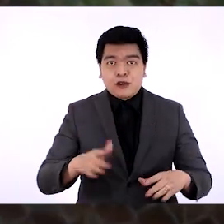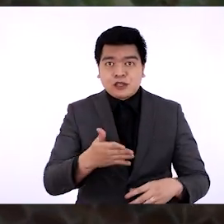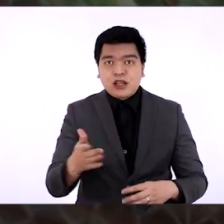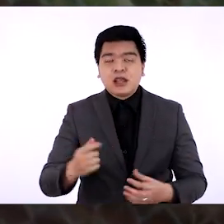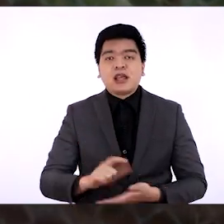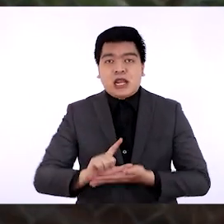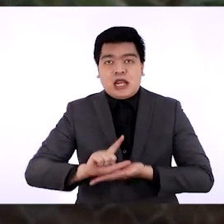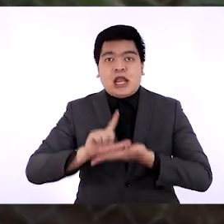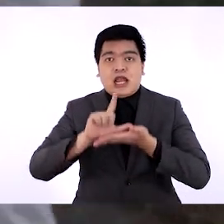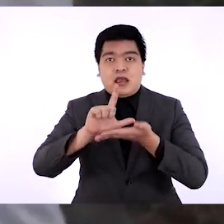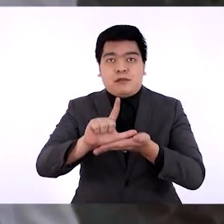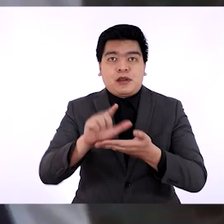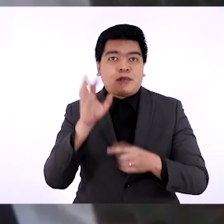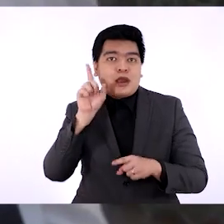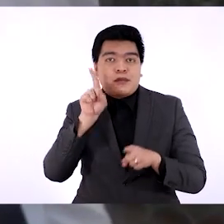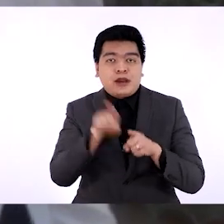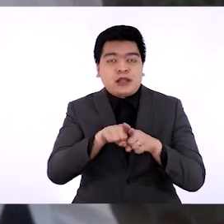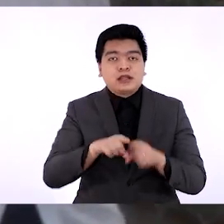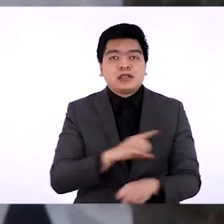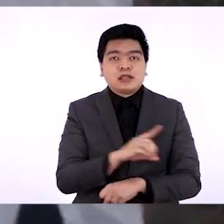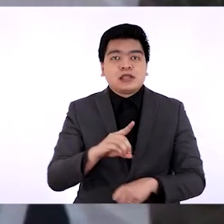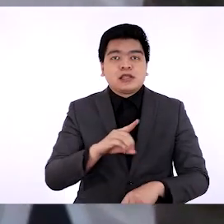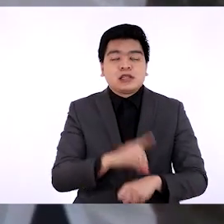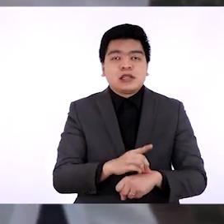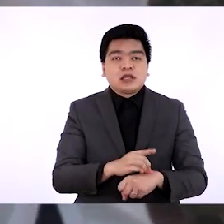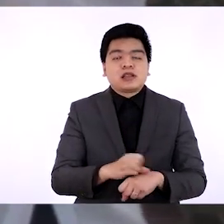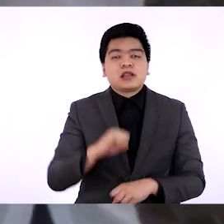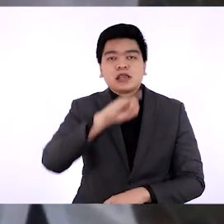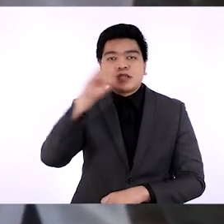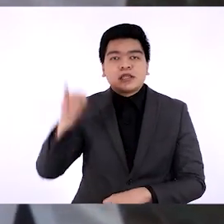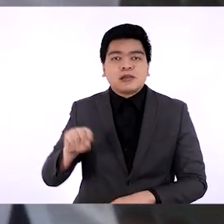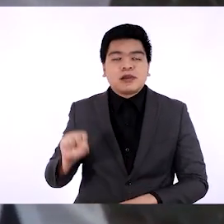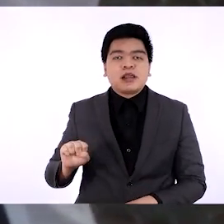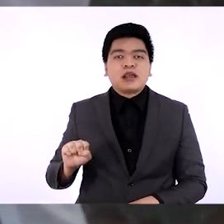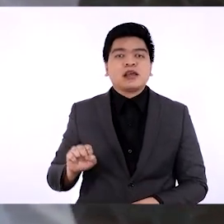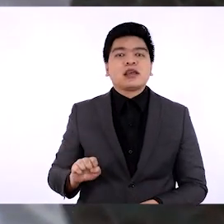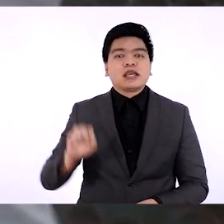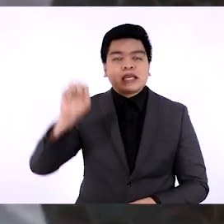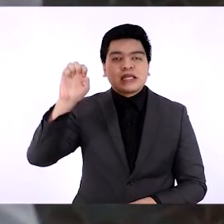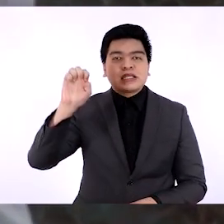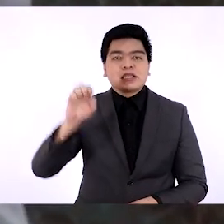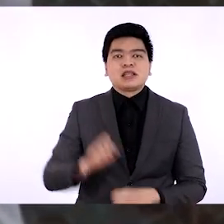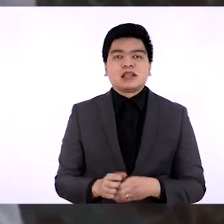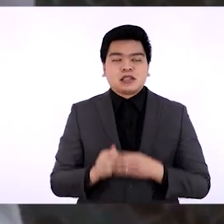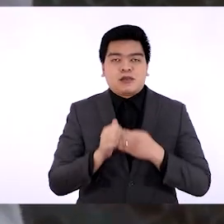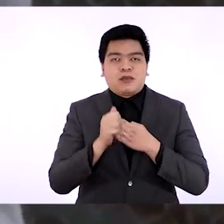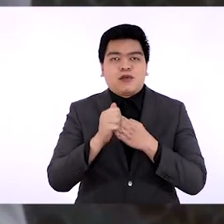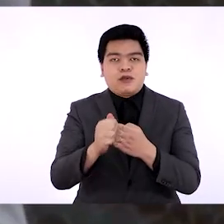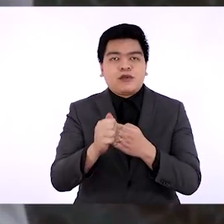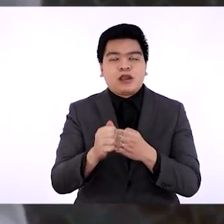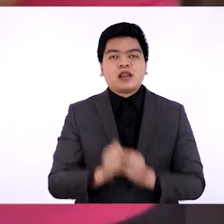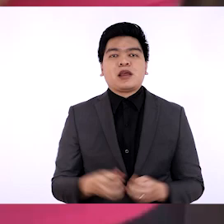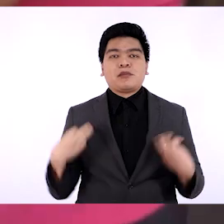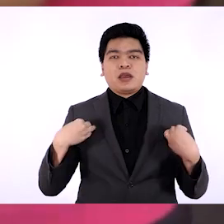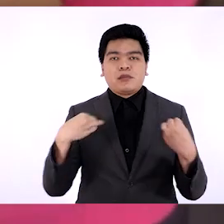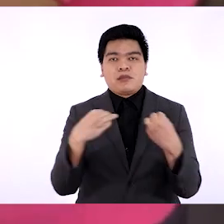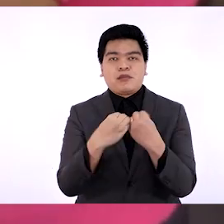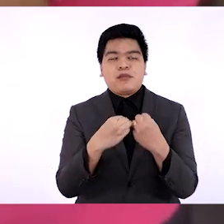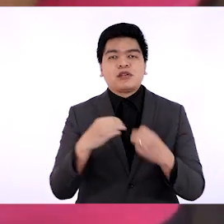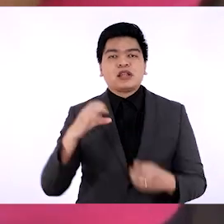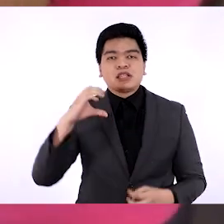lingapin ng mga kapatid sa distrito ng Isabela East sa pangunguna ng mga kapatid nating nasa Christian Society for the